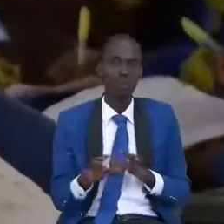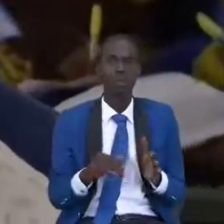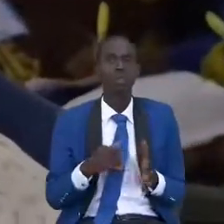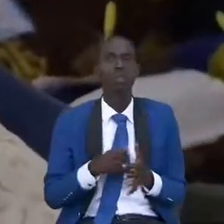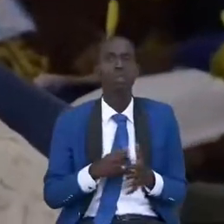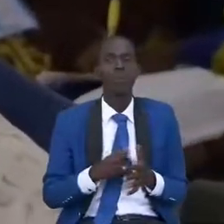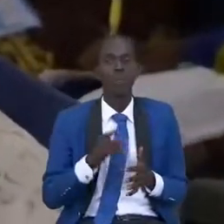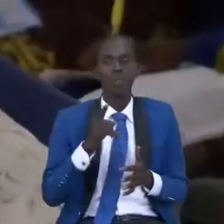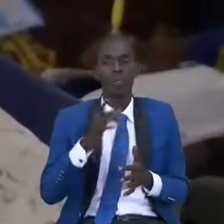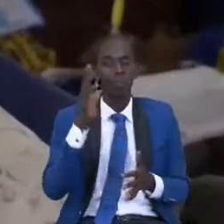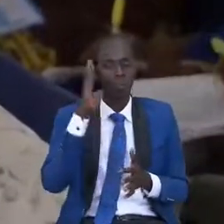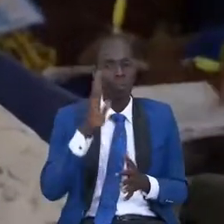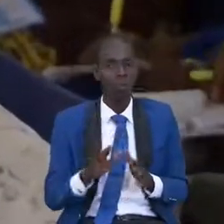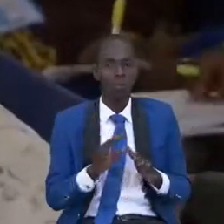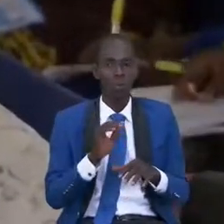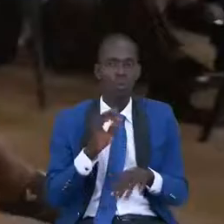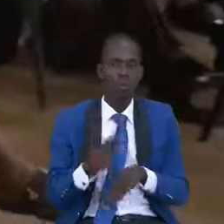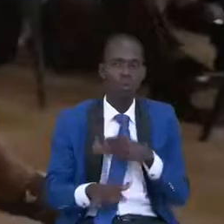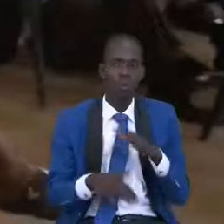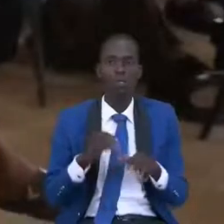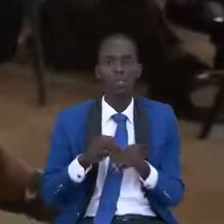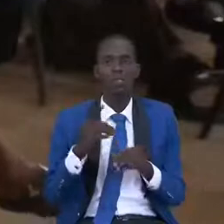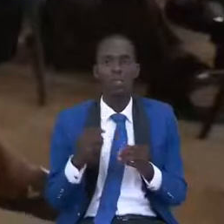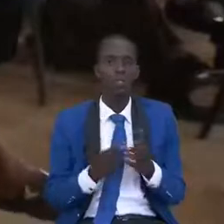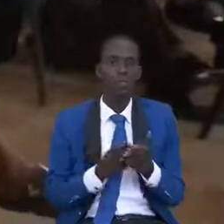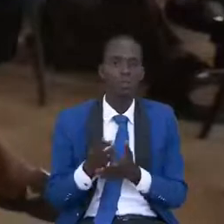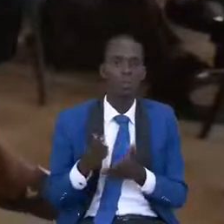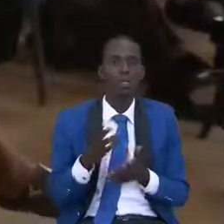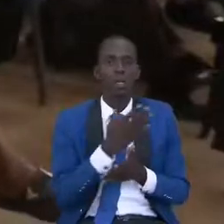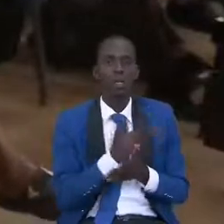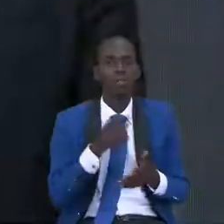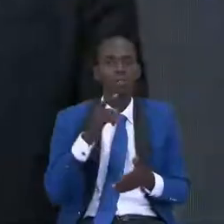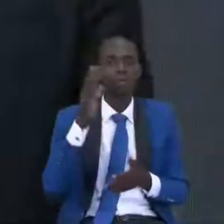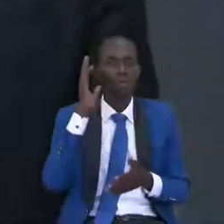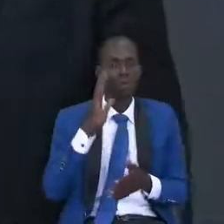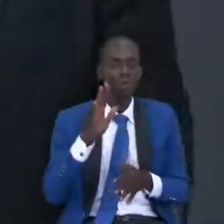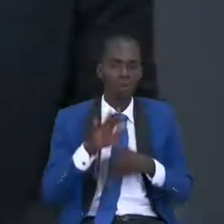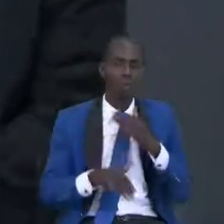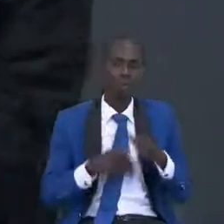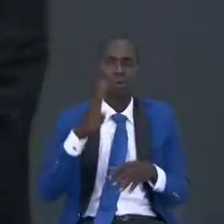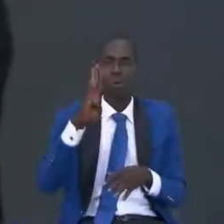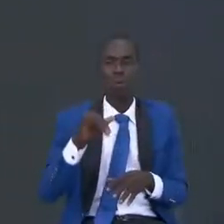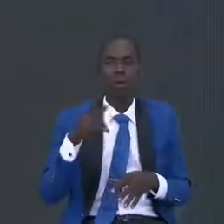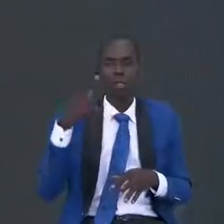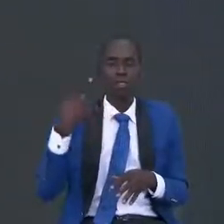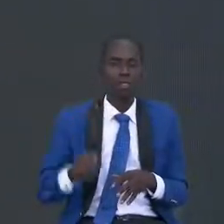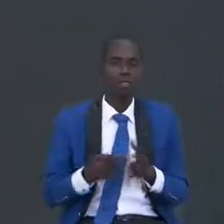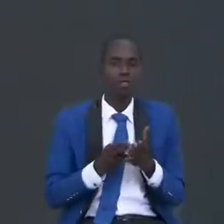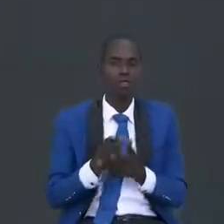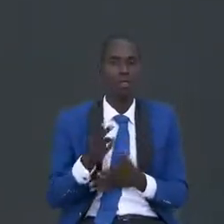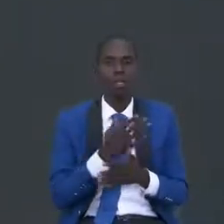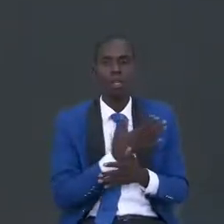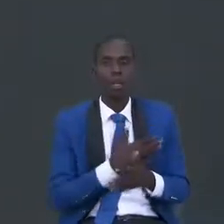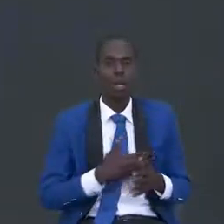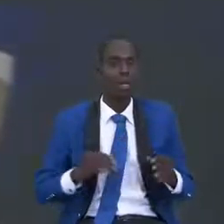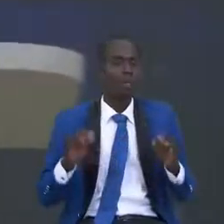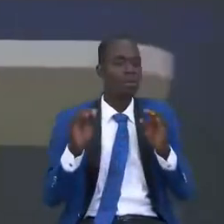Tu marcheras dans la vérité et tu marcheras par la vérité. Et rien,